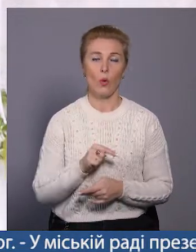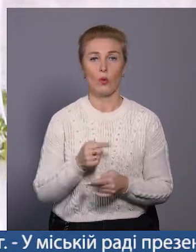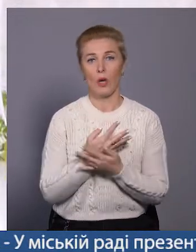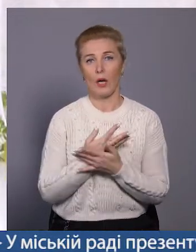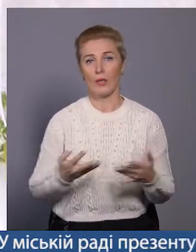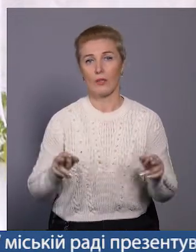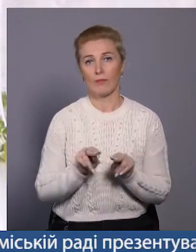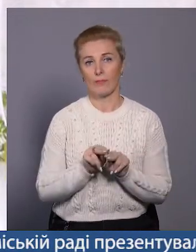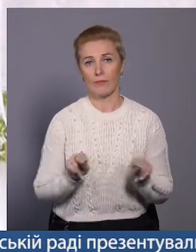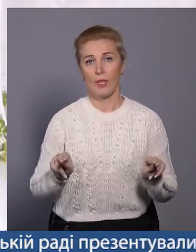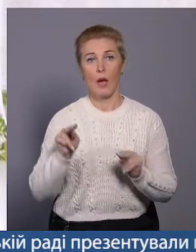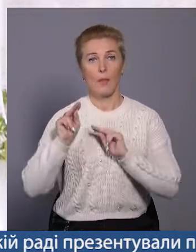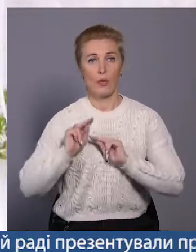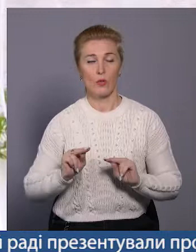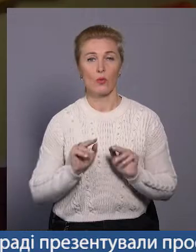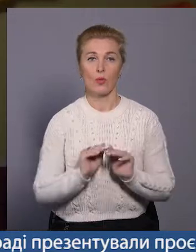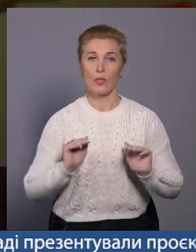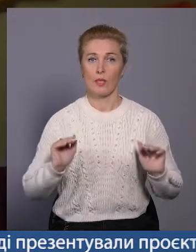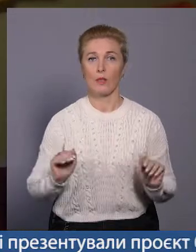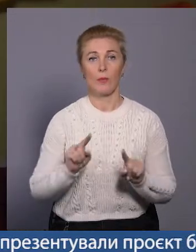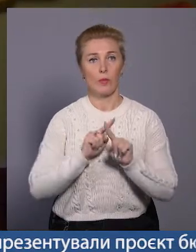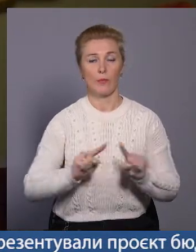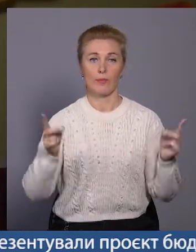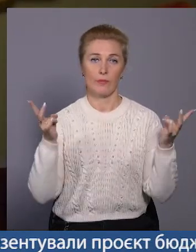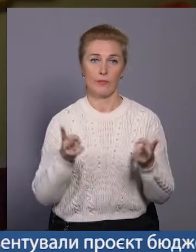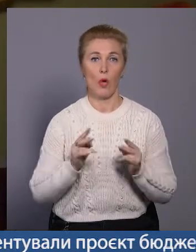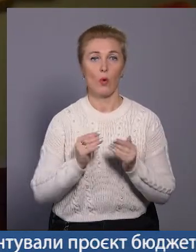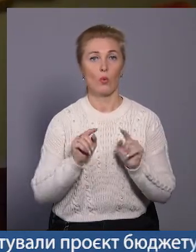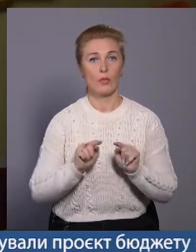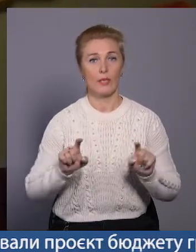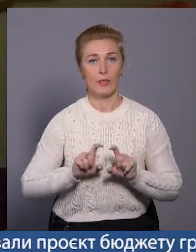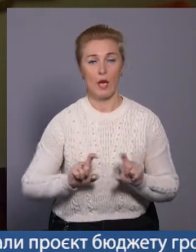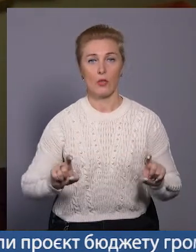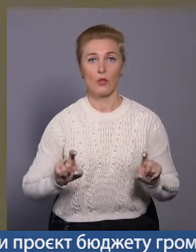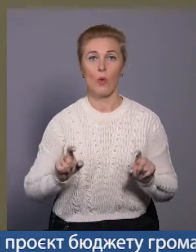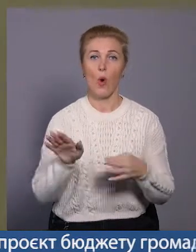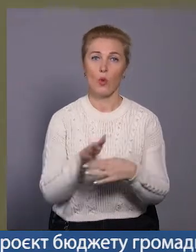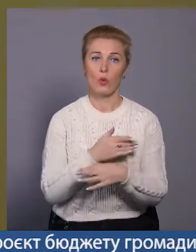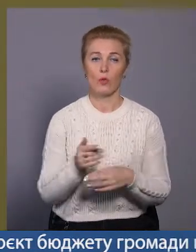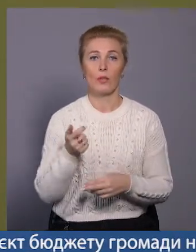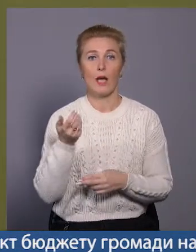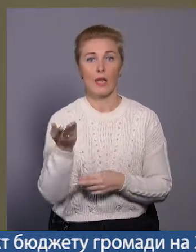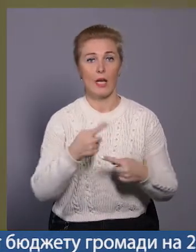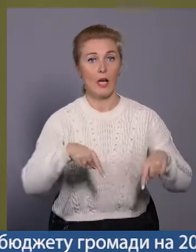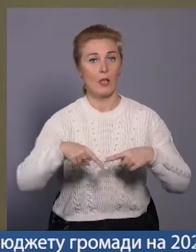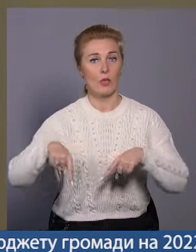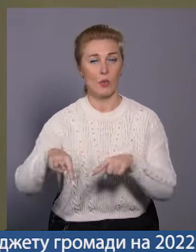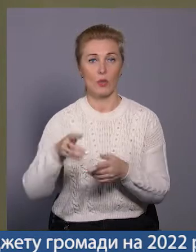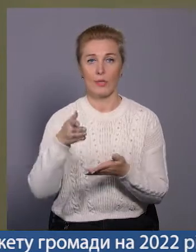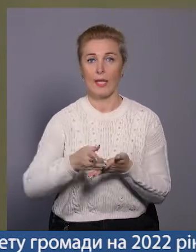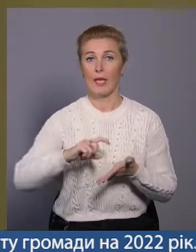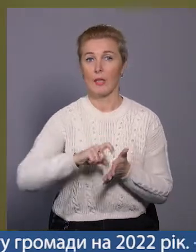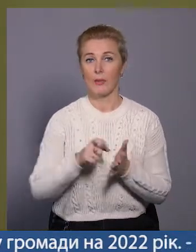працюють саме з дітками з особливими освітніми потребами. У дитячому садочку інклюзивний простір розділили на декілька зон. Серед них – кімната